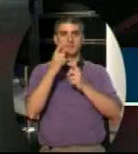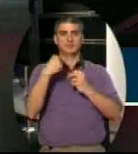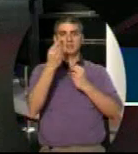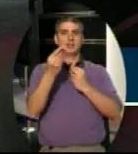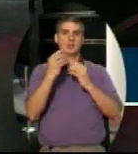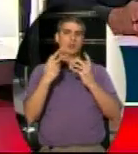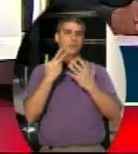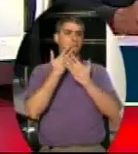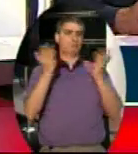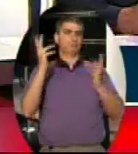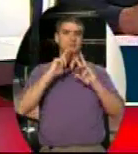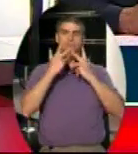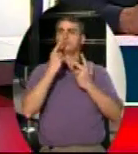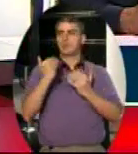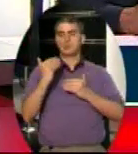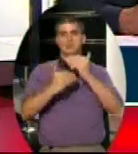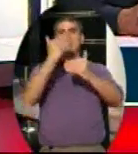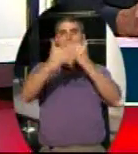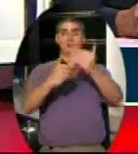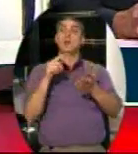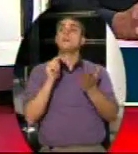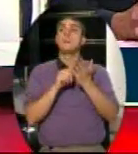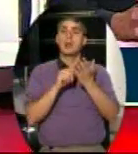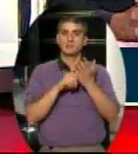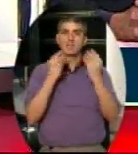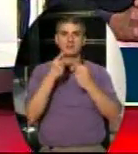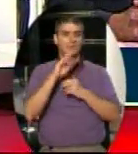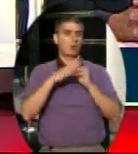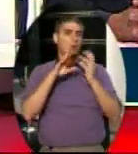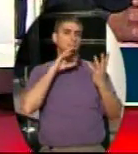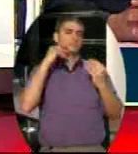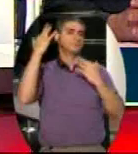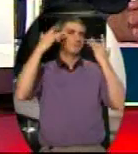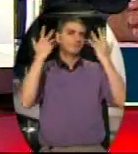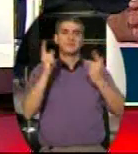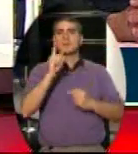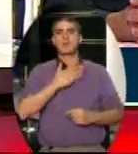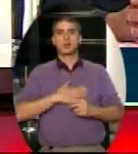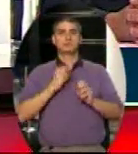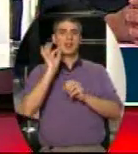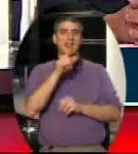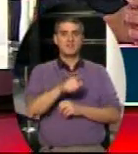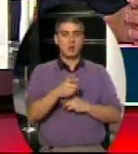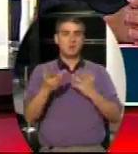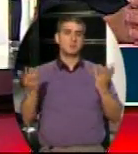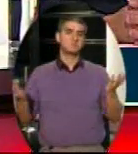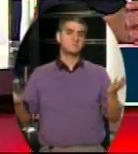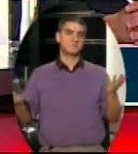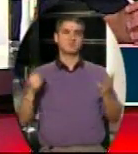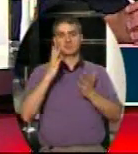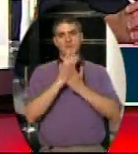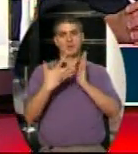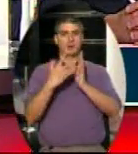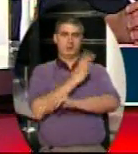לו דחת ציבורי, זה דחף אותו קדימה. בגלל זה הדברים, אתה יודע, כל ספקולציה שנעלה עכשיו של מי רוצה ברעתו, וזה היא... זה